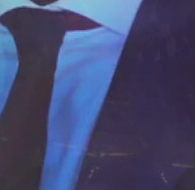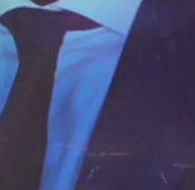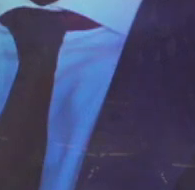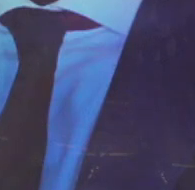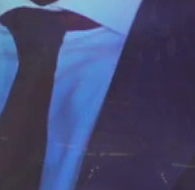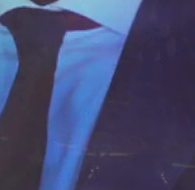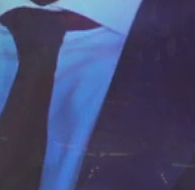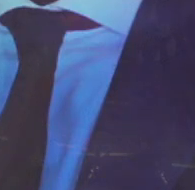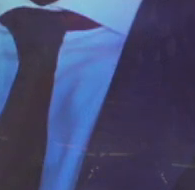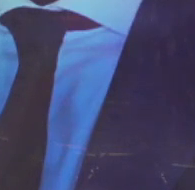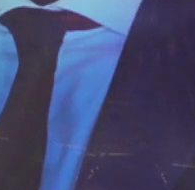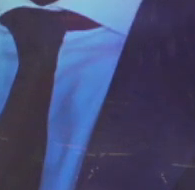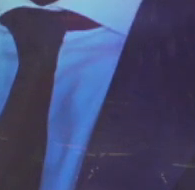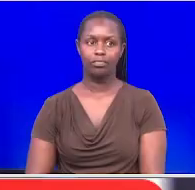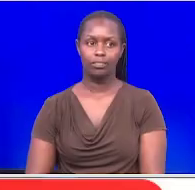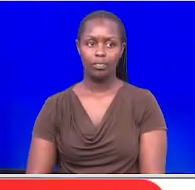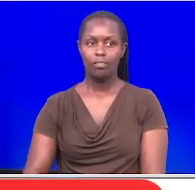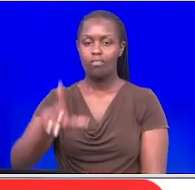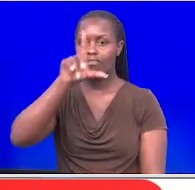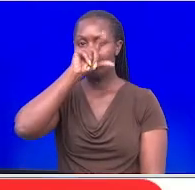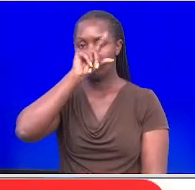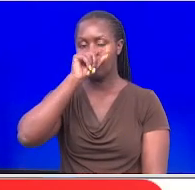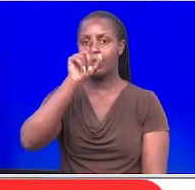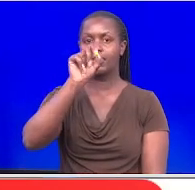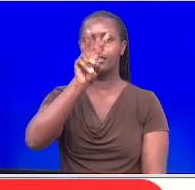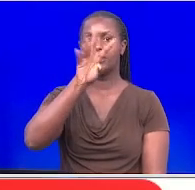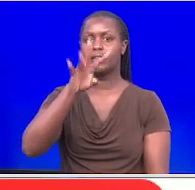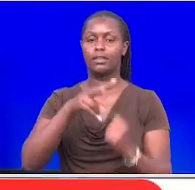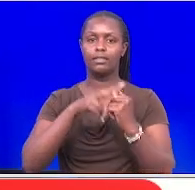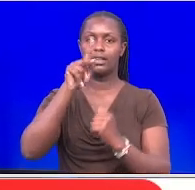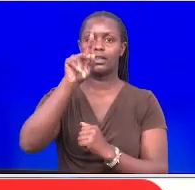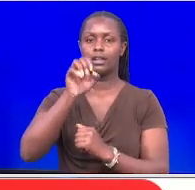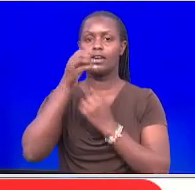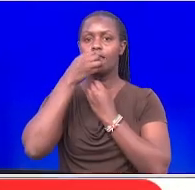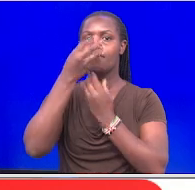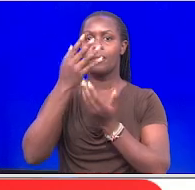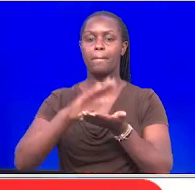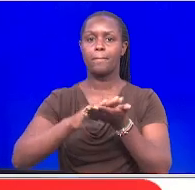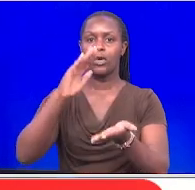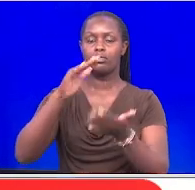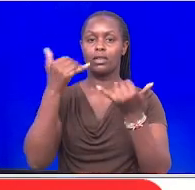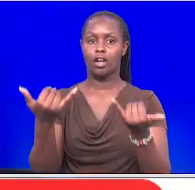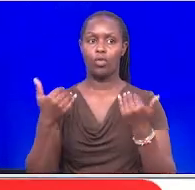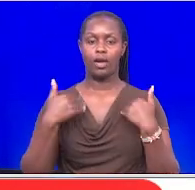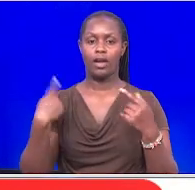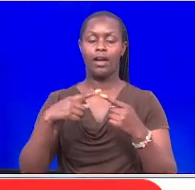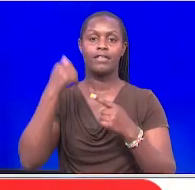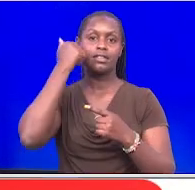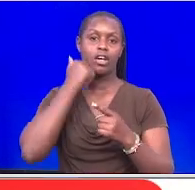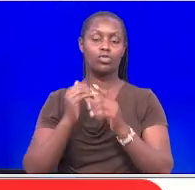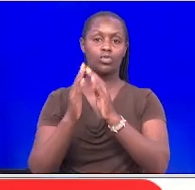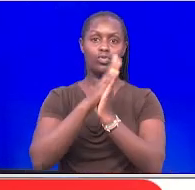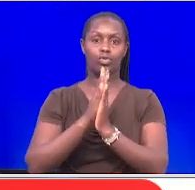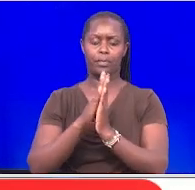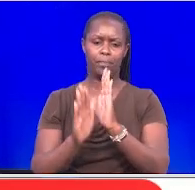Tunafuatilia matangazo kupitia mtandao wa Twitter @PauKirobi ya TV47K. Hii ni kupashe mengi zaidi. Tunaanza na taarifa ya kusikitisha usiku wa leo ambapo